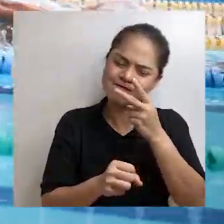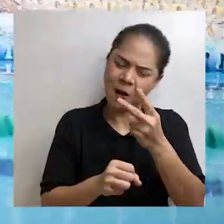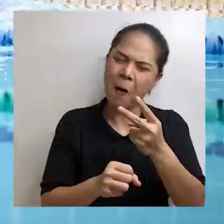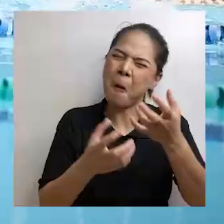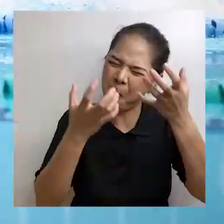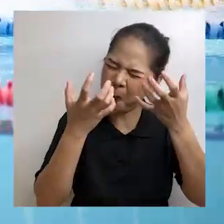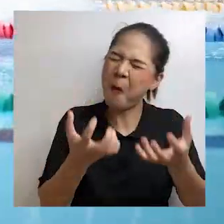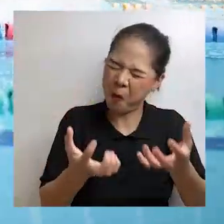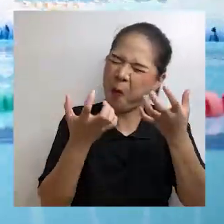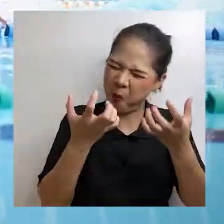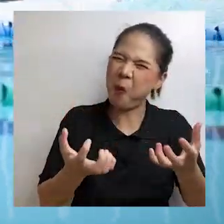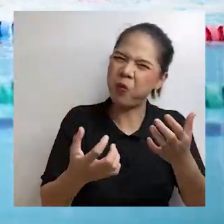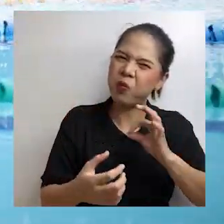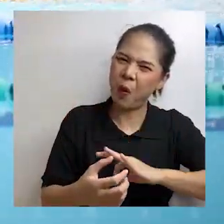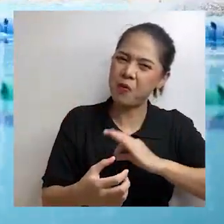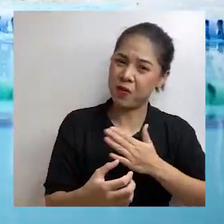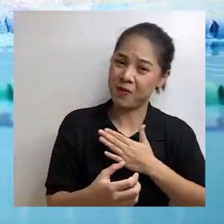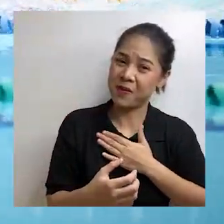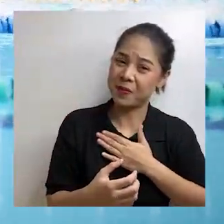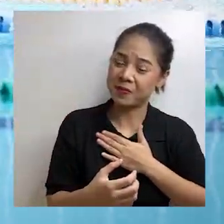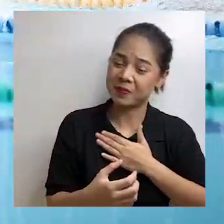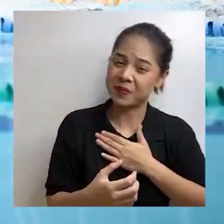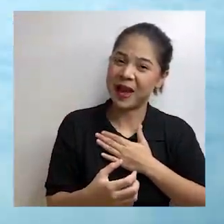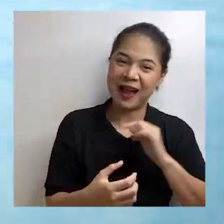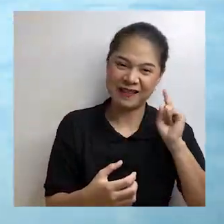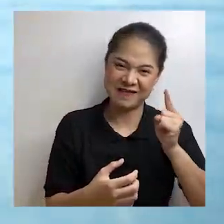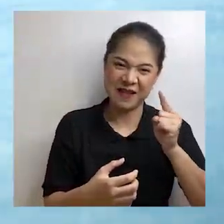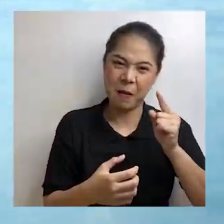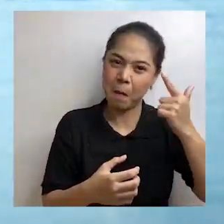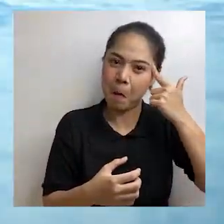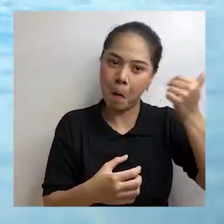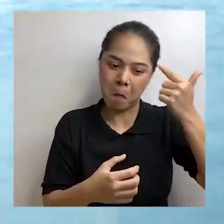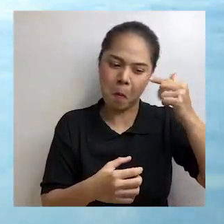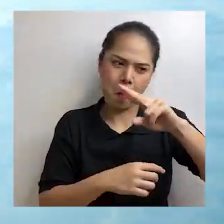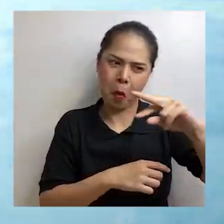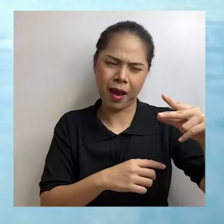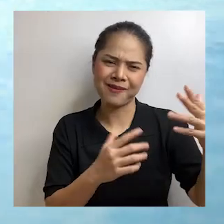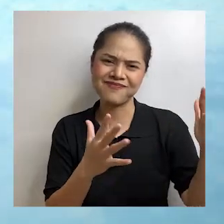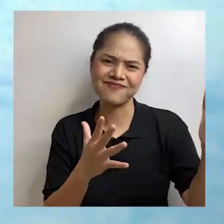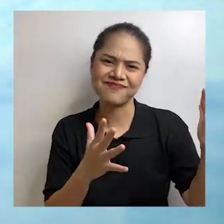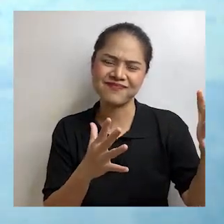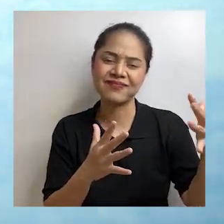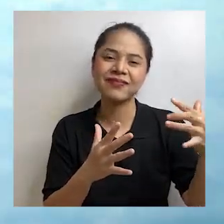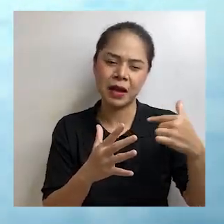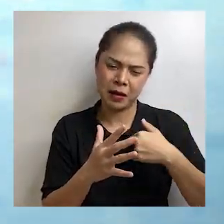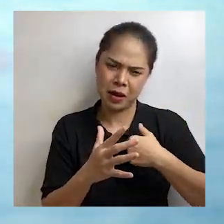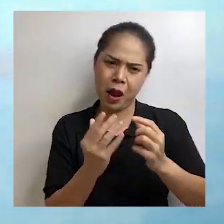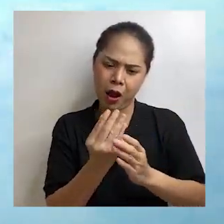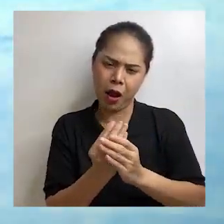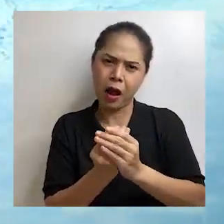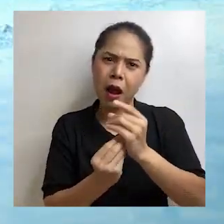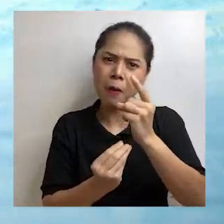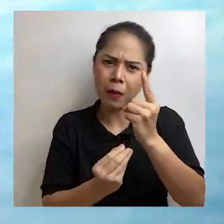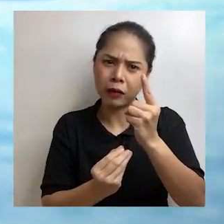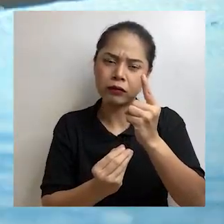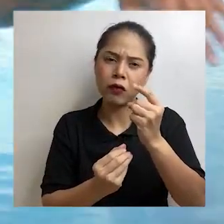หนักมากครับสำหรับตัวผมถือว่าเป็นคนหนึ่งที่ไม่มีพรสวรรค์เลยทางด้านว่ายน้ำผมซ้อมอาทิตย์ละ10มื้อ